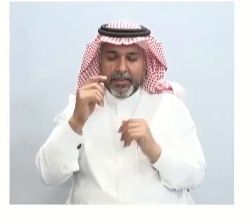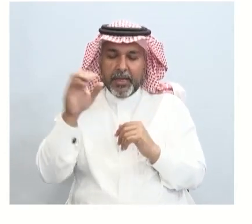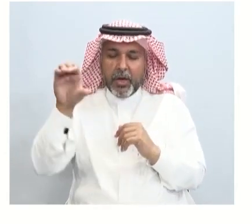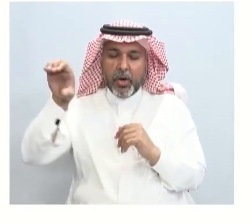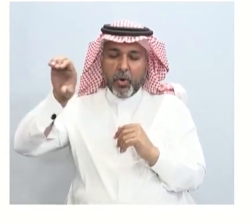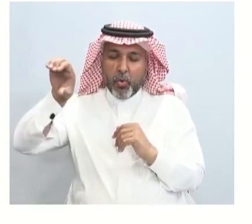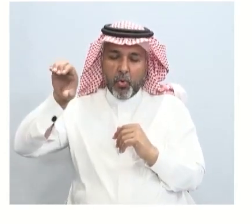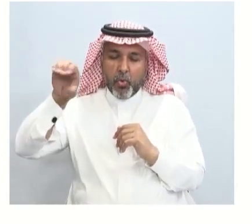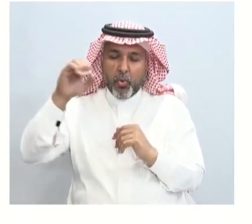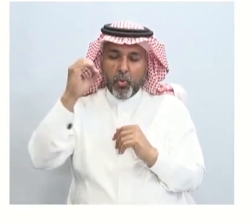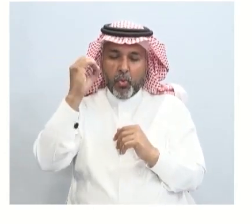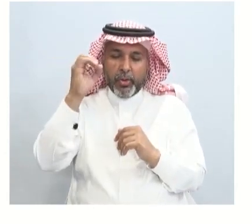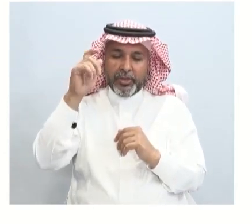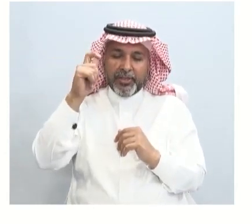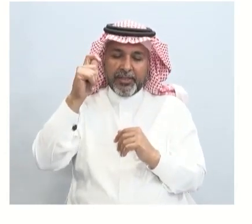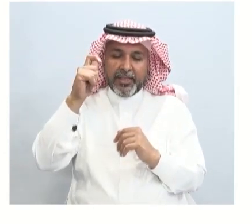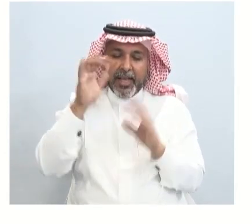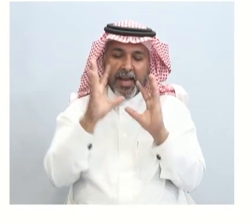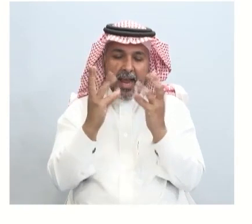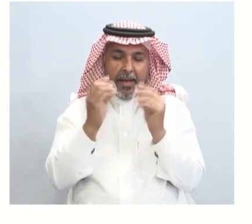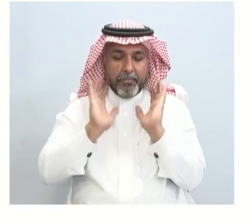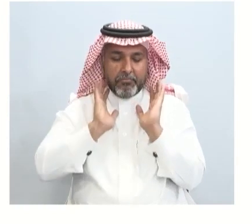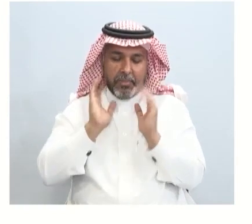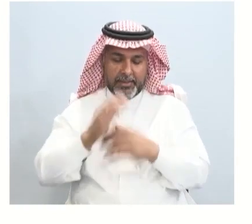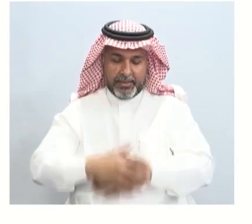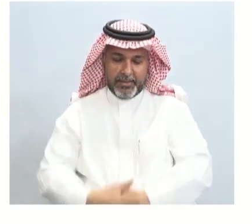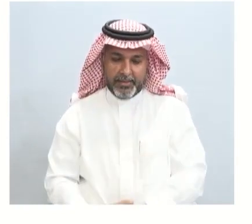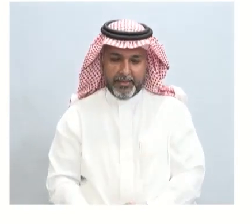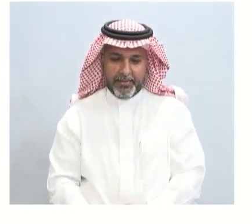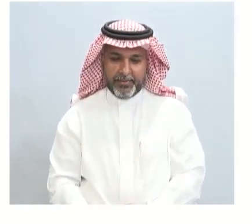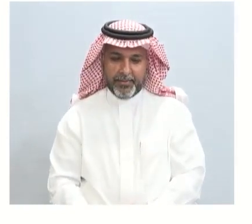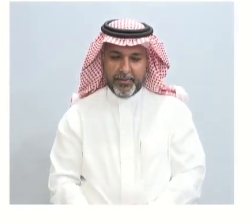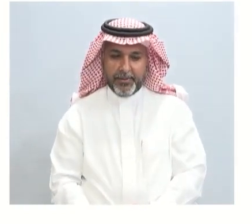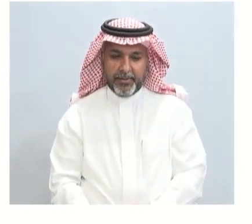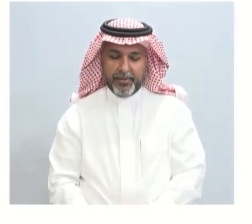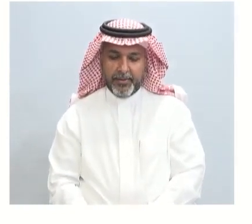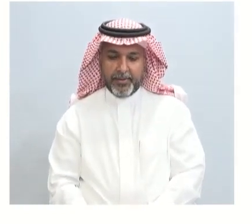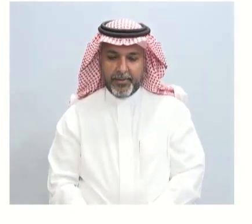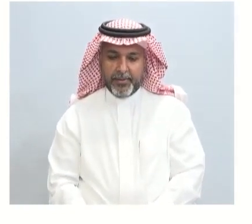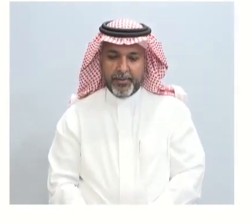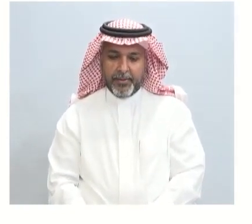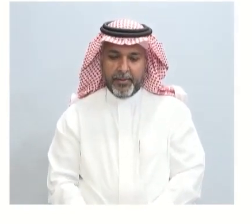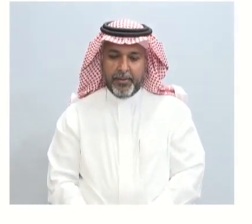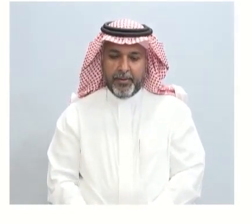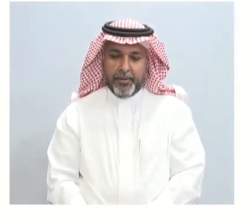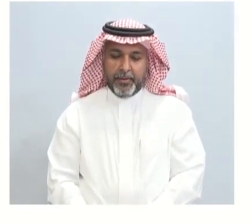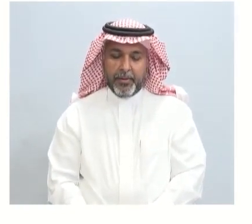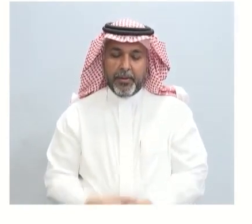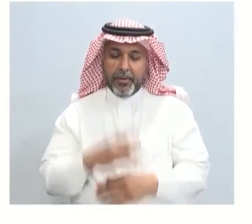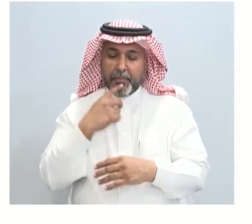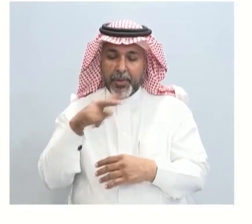غير معرف الكوتان يكون غير معرف لذلك قاللك يتا تكون معرفه عند اي قيمه اهم شيء انها ما تكون من مضاعفات